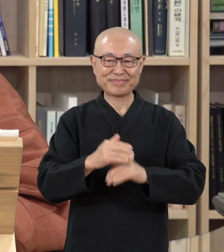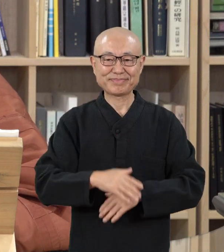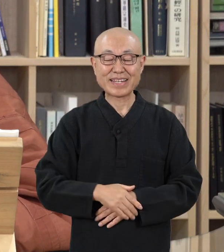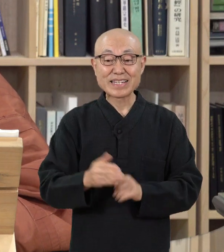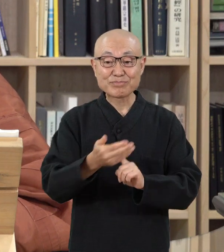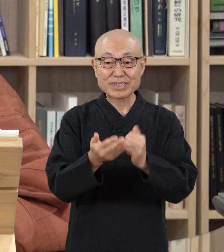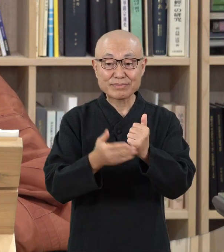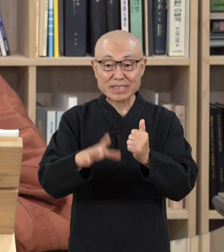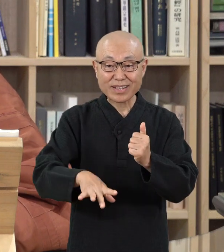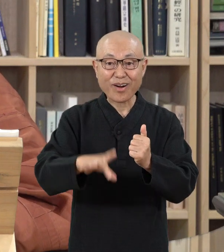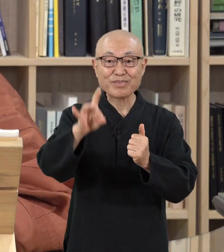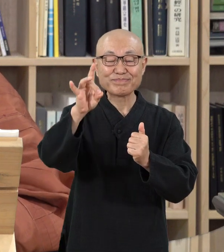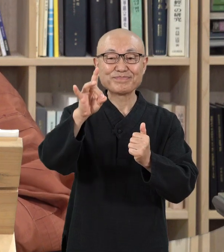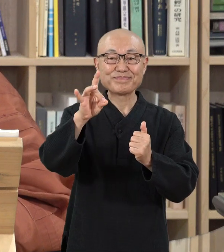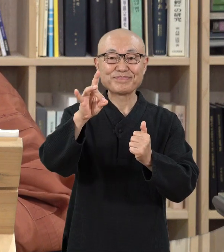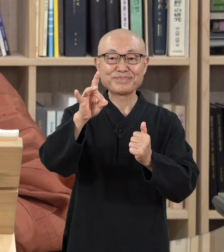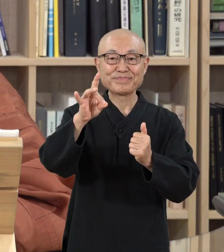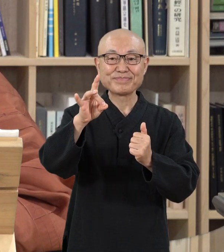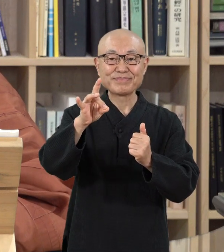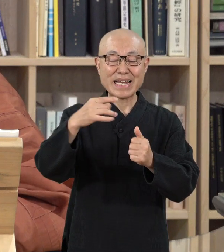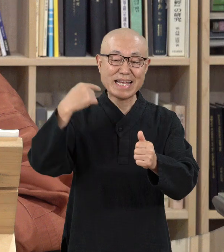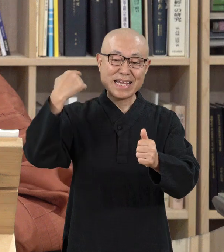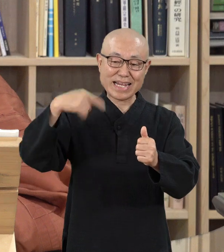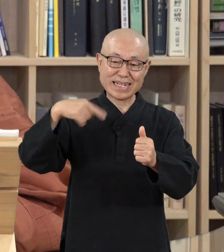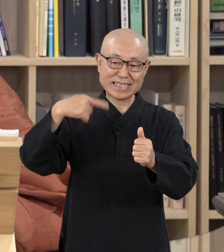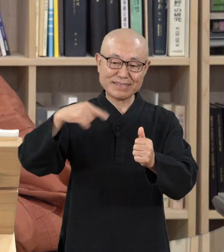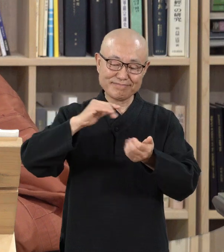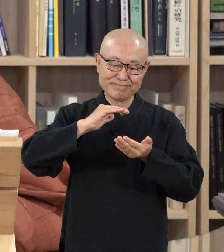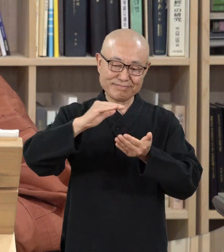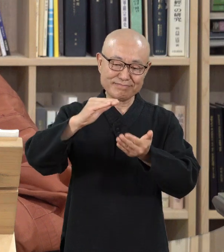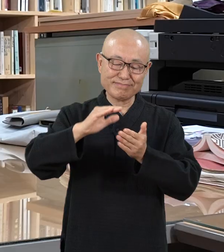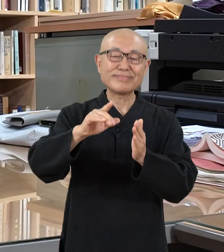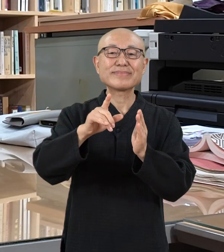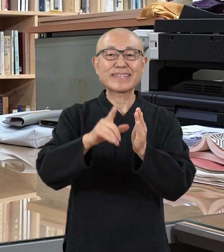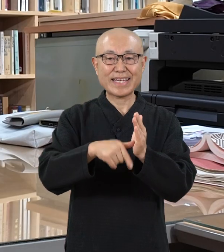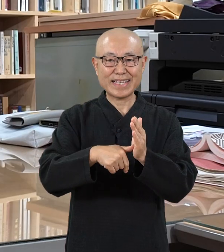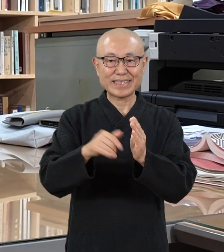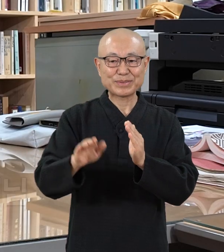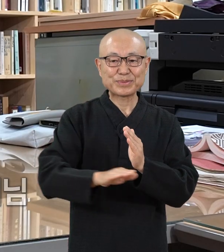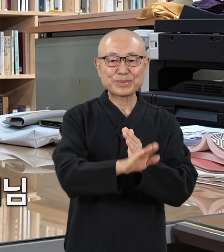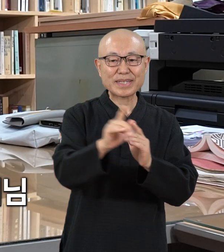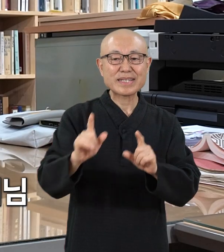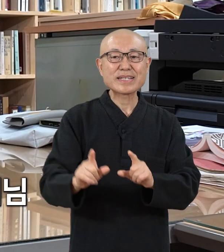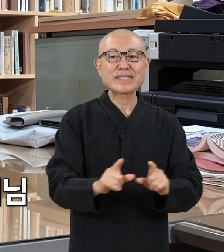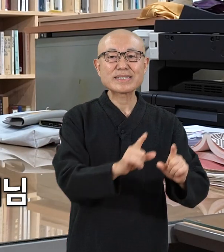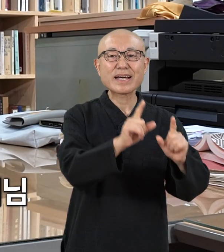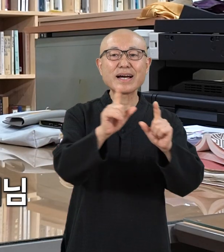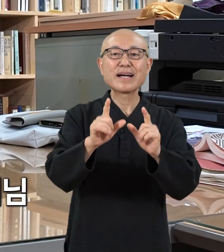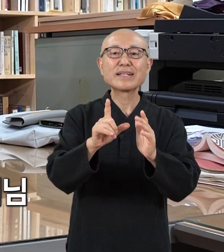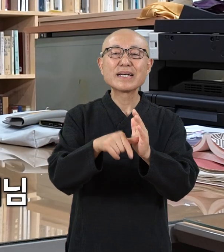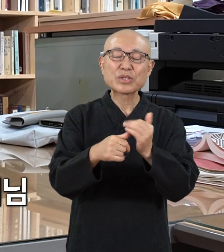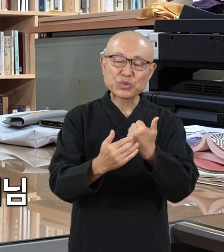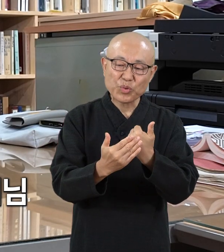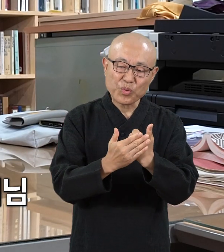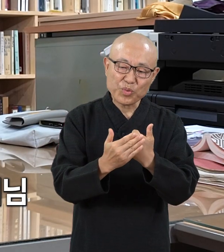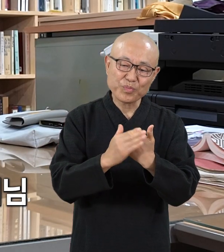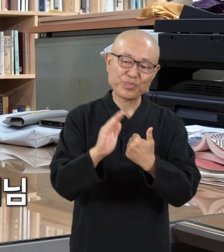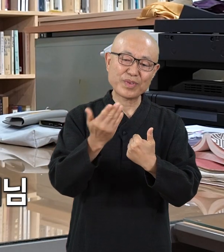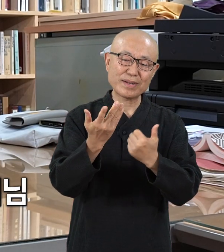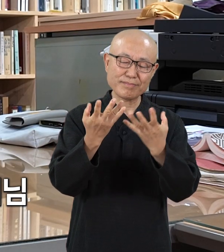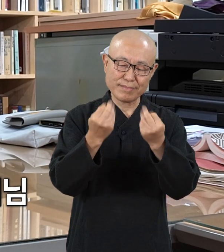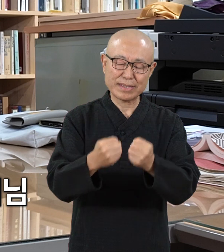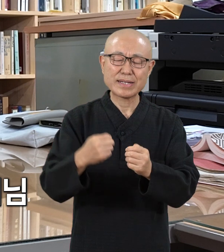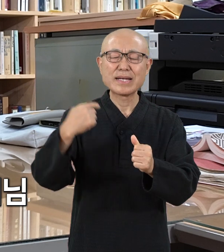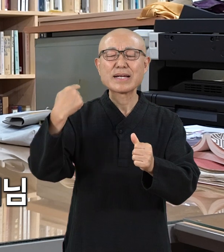부처님께서 처음 가르침을 펴시고 우리의 삶을 살아가는 데 도움이 되는